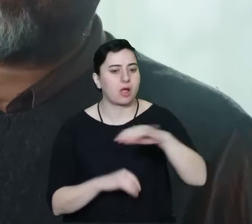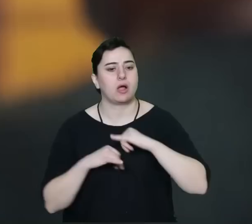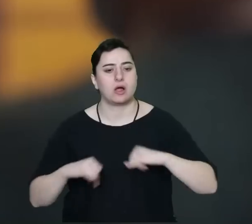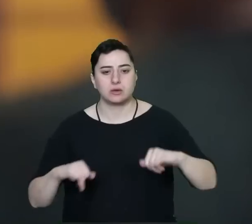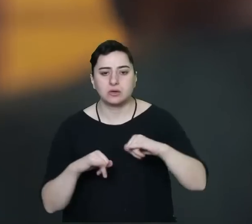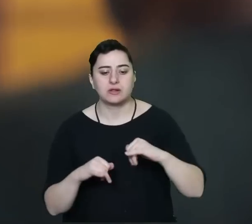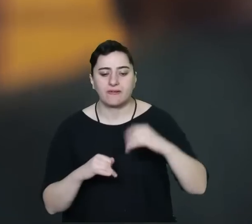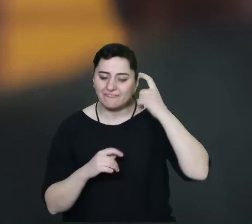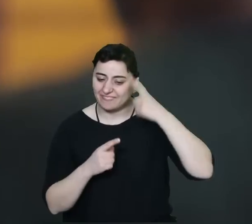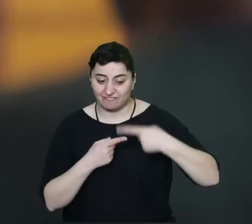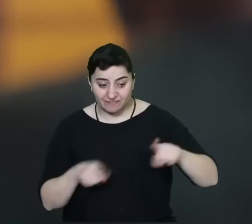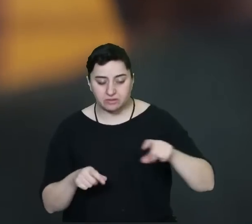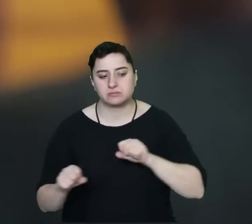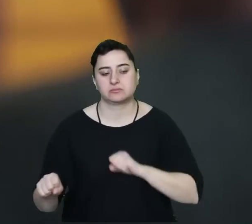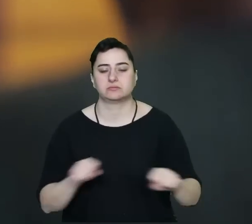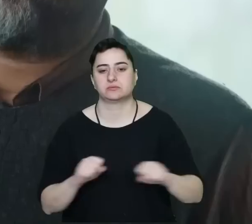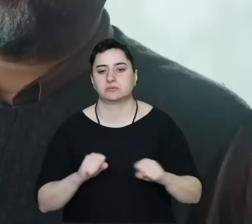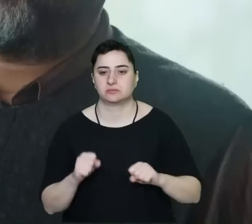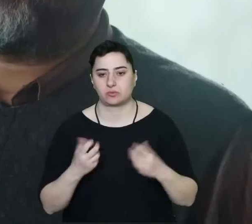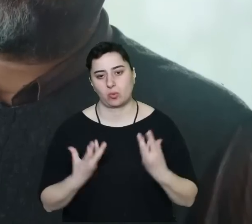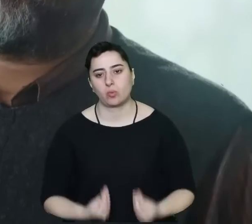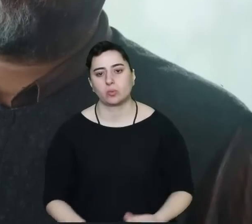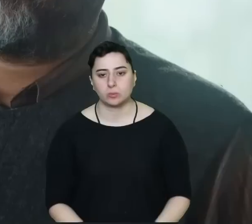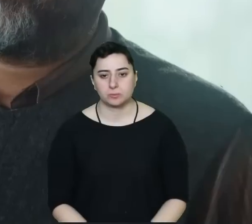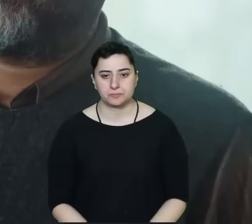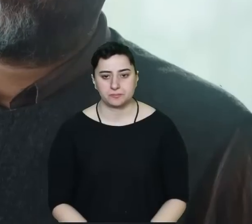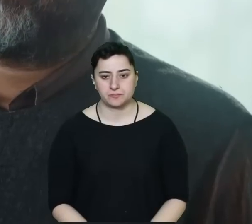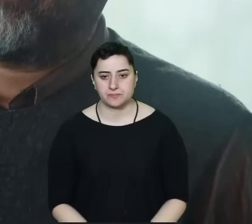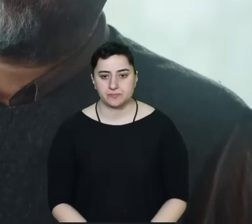zannımız gayrı olunca ayrılık hasıl oluyor böyle.